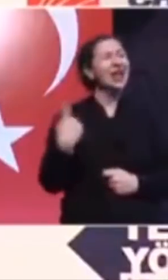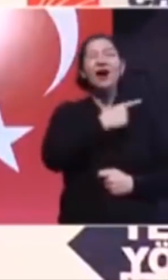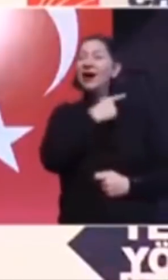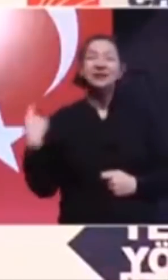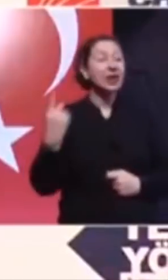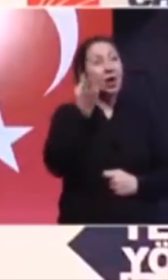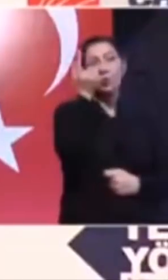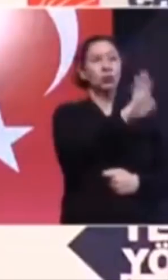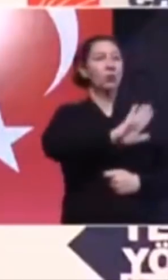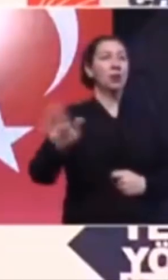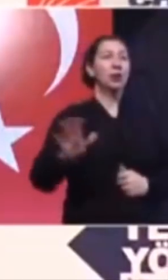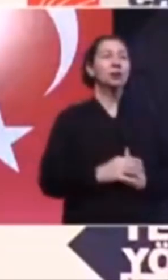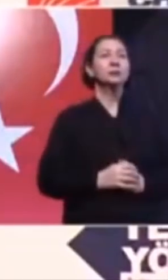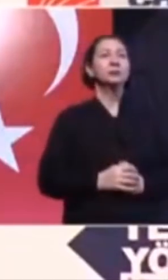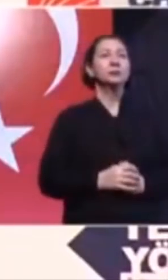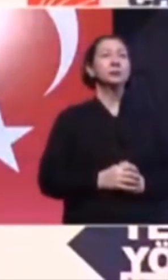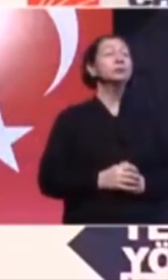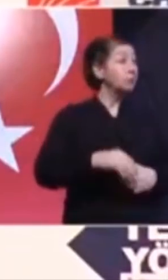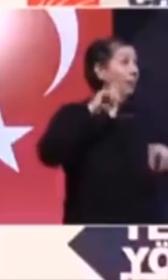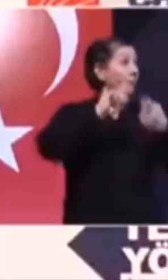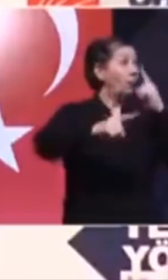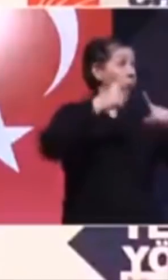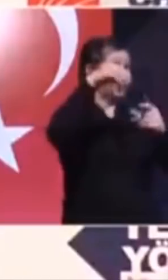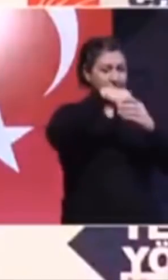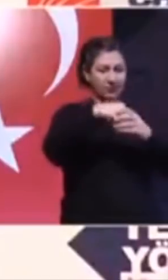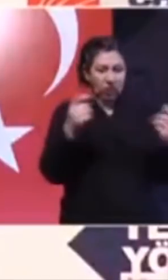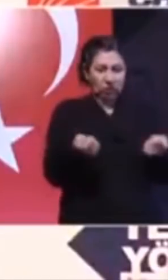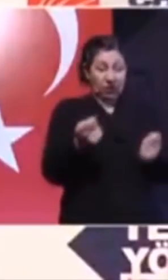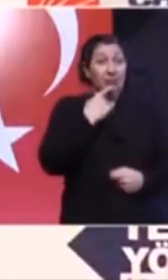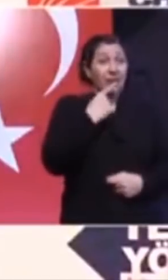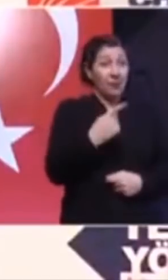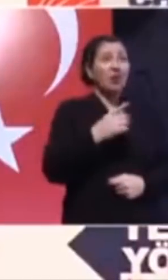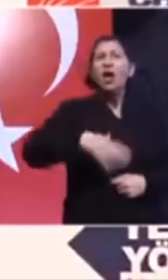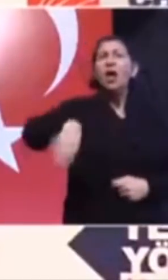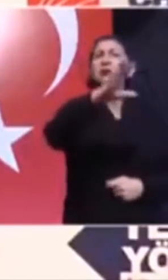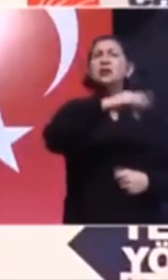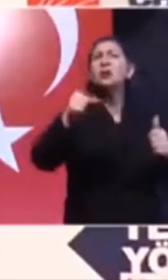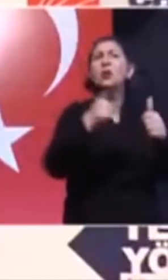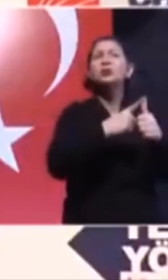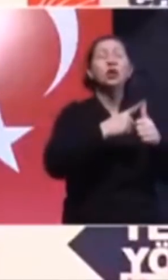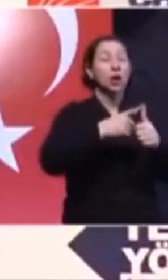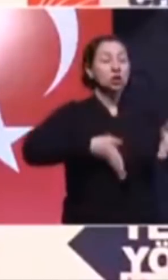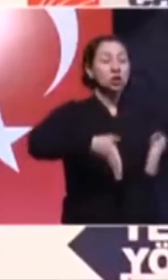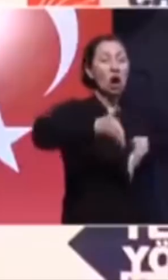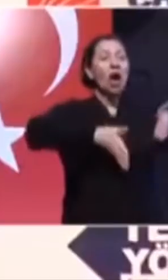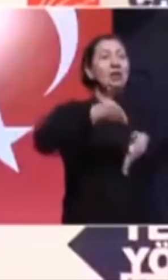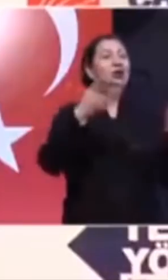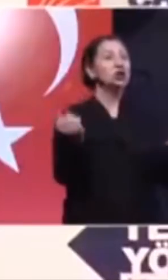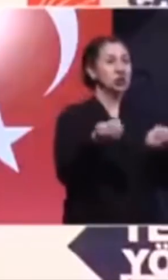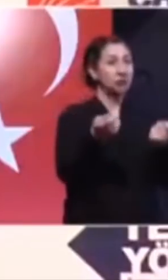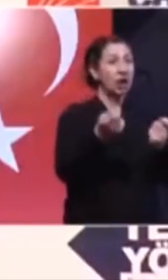asla unutmamalıyız. Siyasette çalışmak demek her şeyden önce sokakta